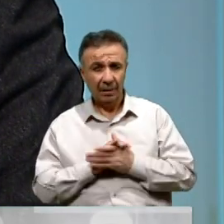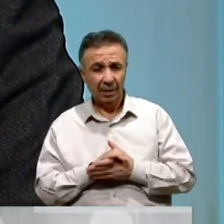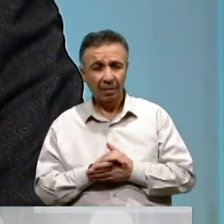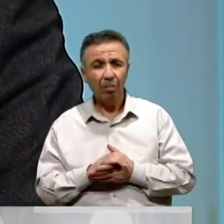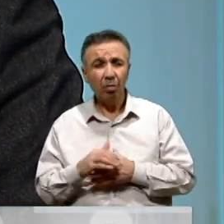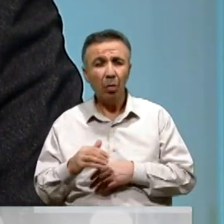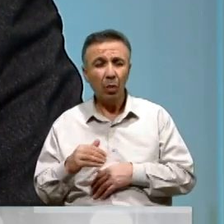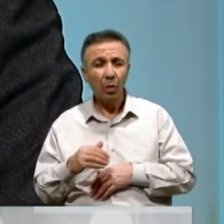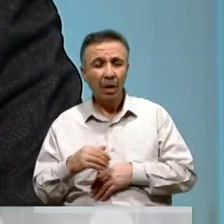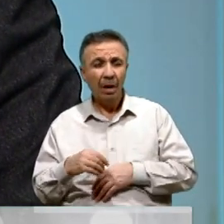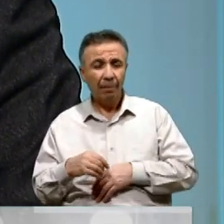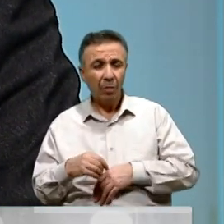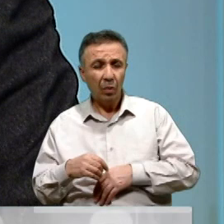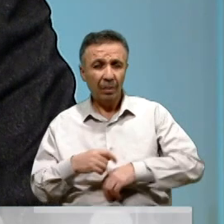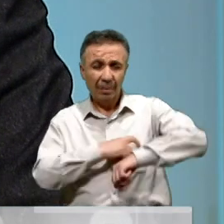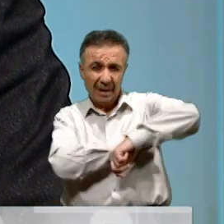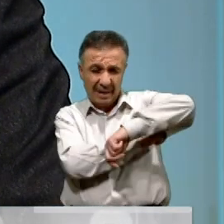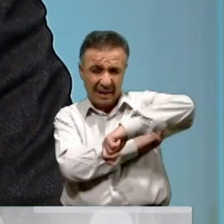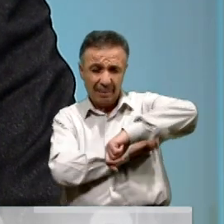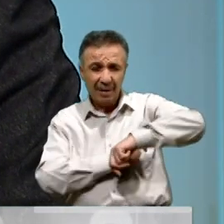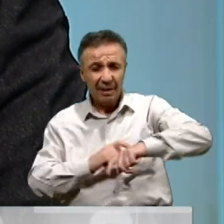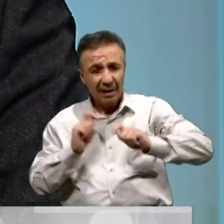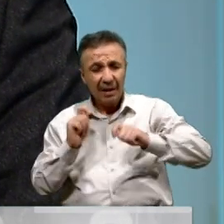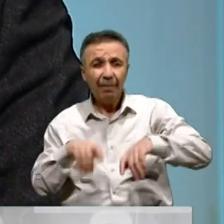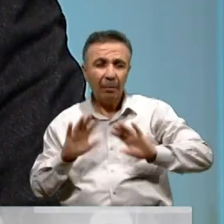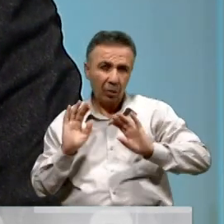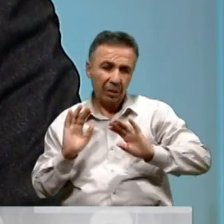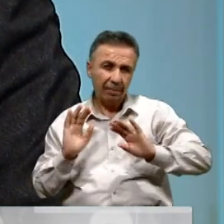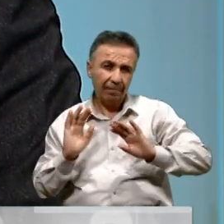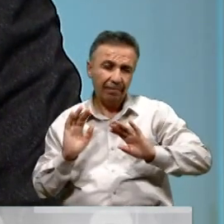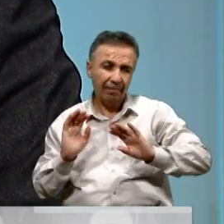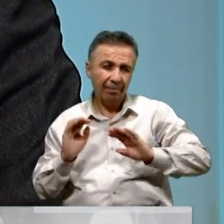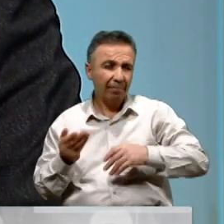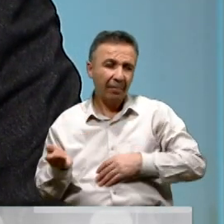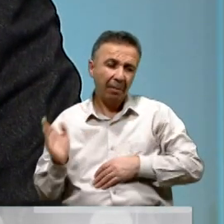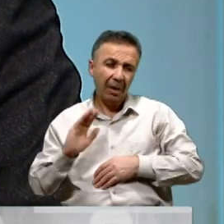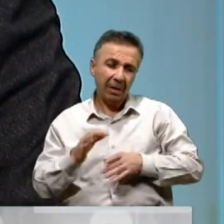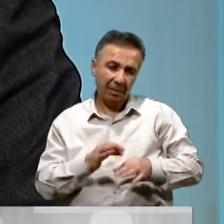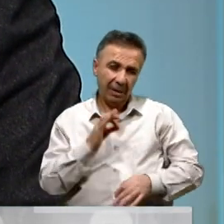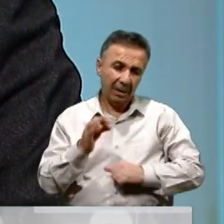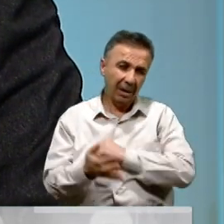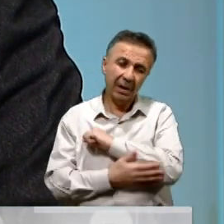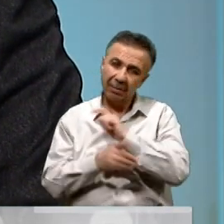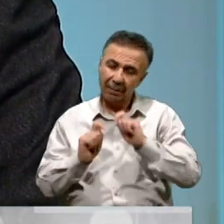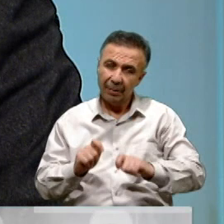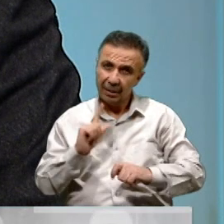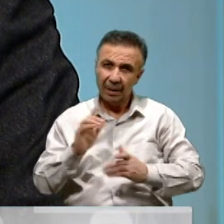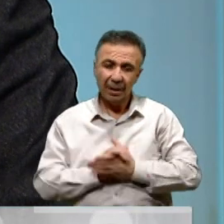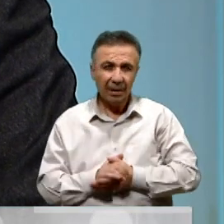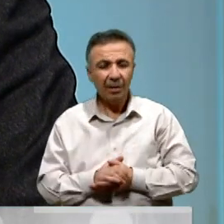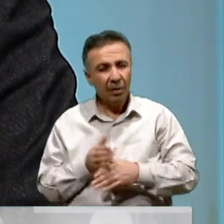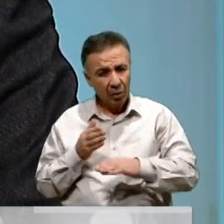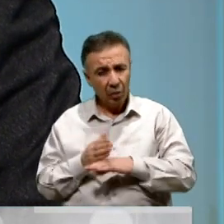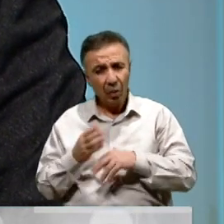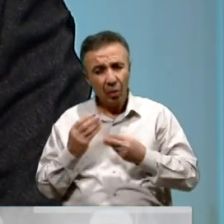temizliğini kendisi yapamıyorsa ve bu temizlik de yapılması gerekiyorsa birilerinin yapması gerekir. Burada da hak olan